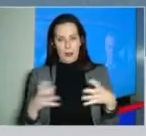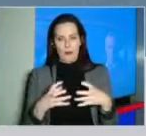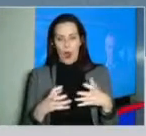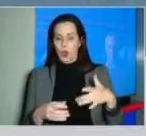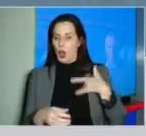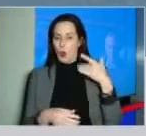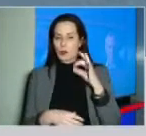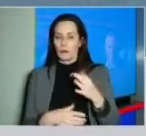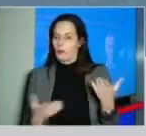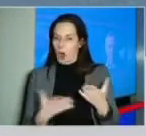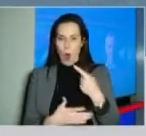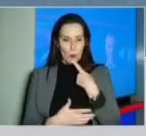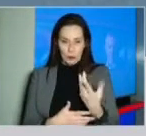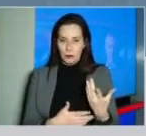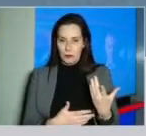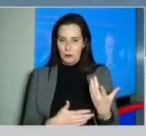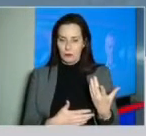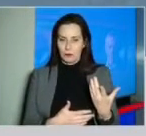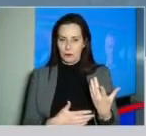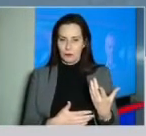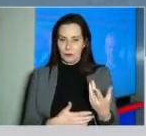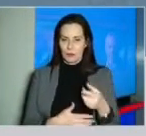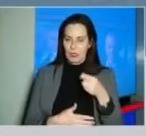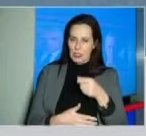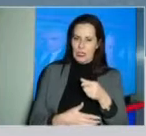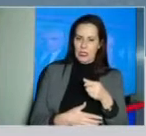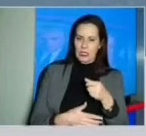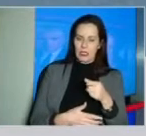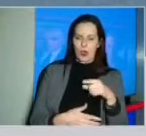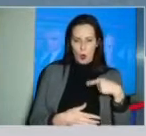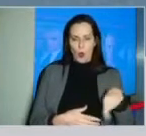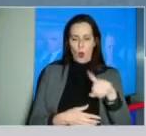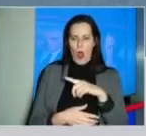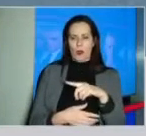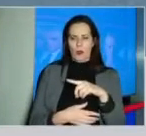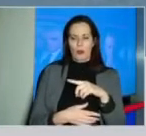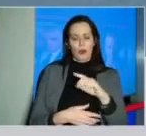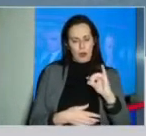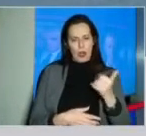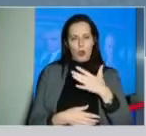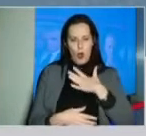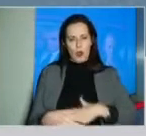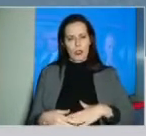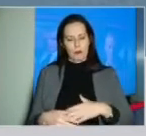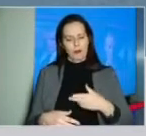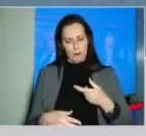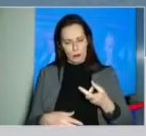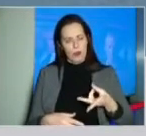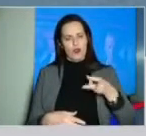הוואטסאפ שלכם? מה... אני חושב שזה דווקא הכניס את כולם לרצון יותר מאוד, מה